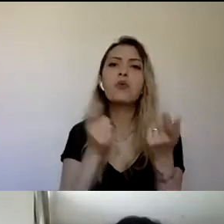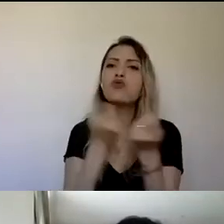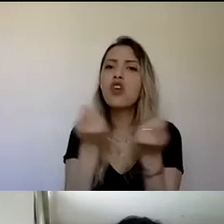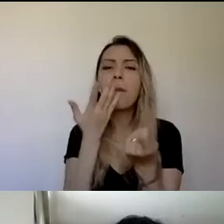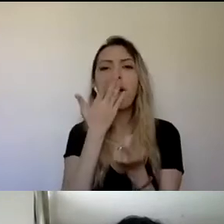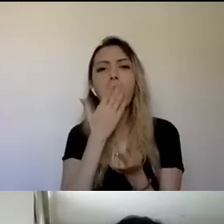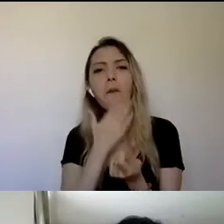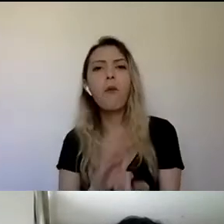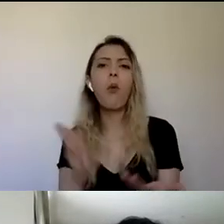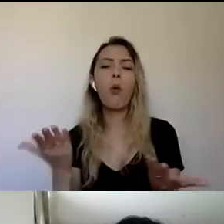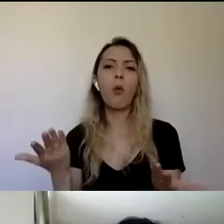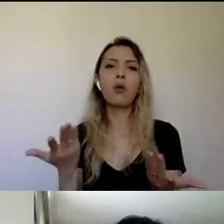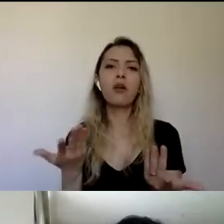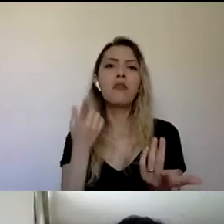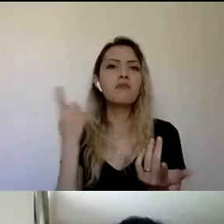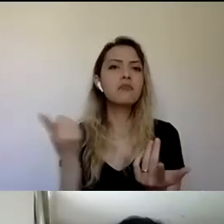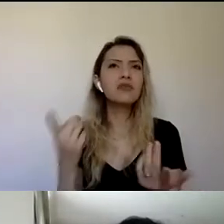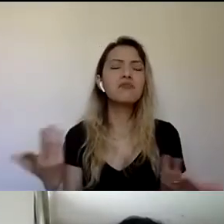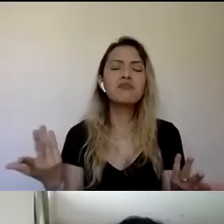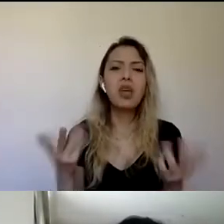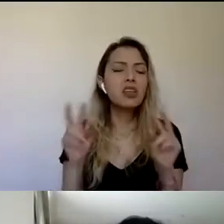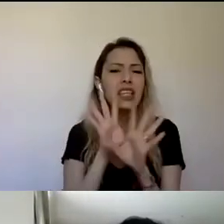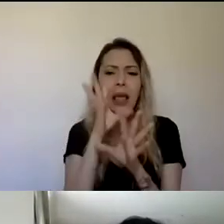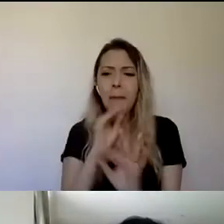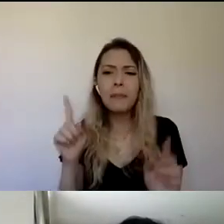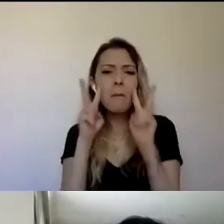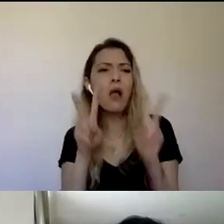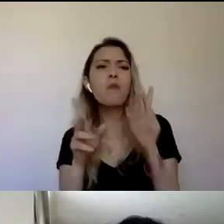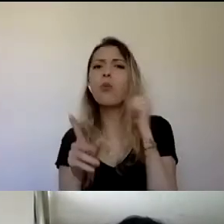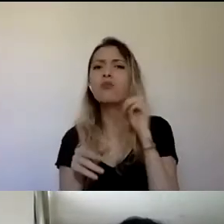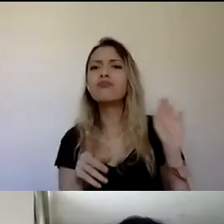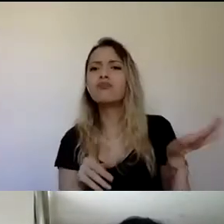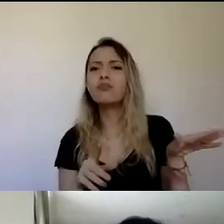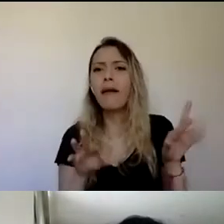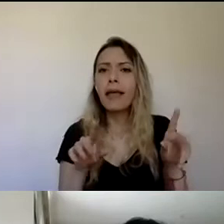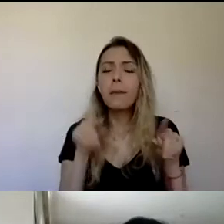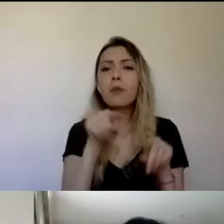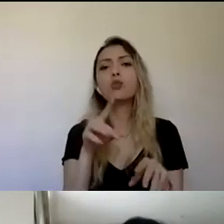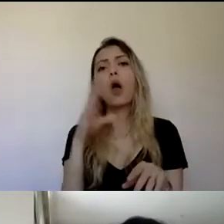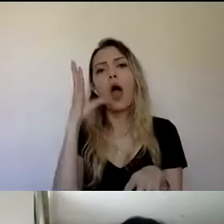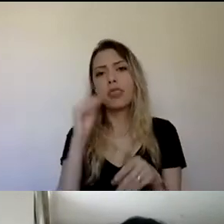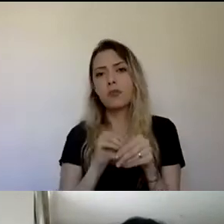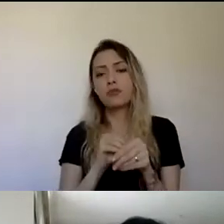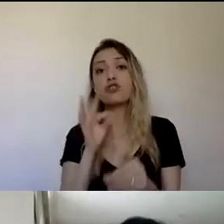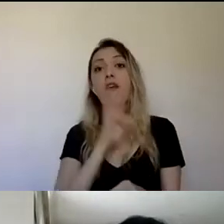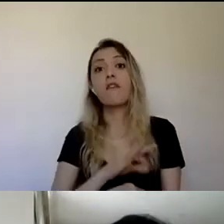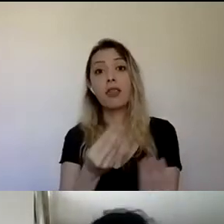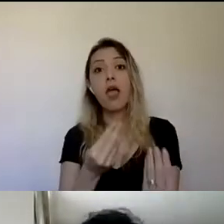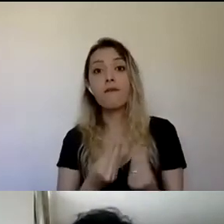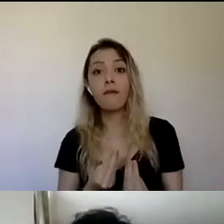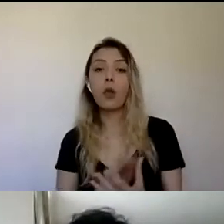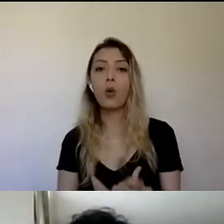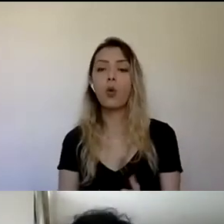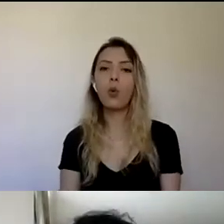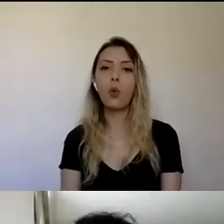bir ihmal olduğunu aslında gösteriyor insan hakları göstergeleri. Muhakkak bir